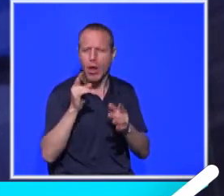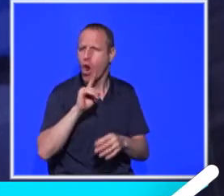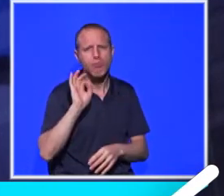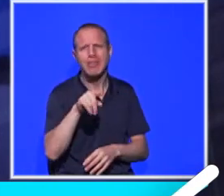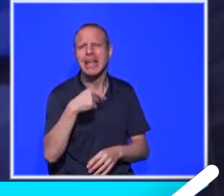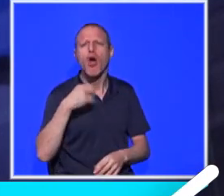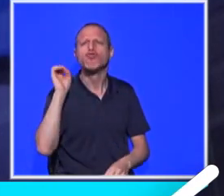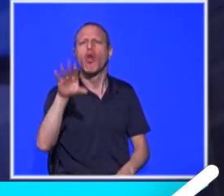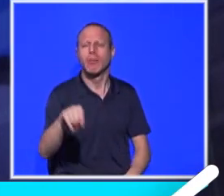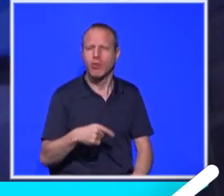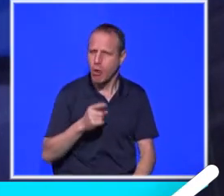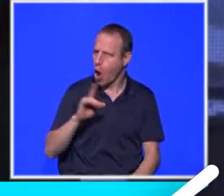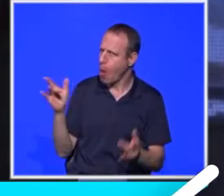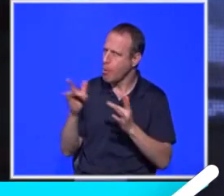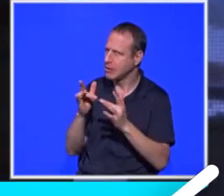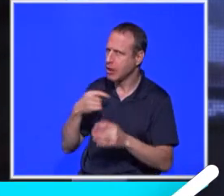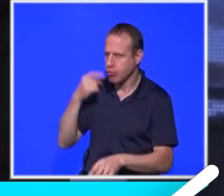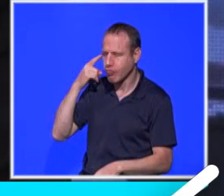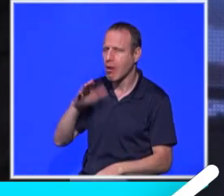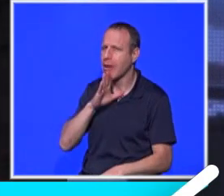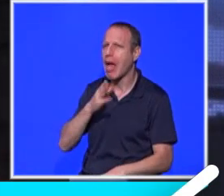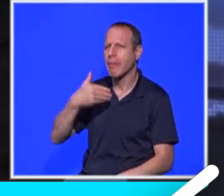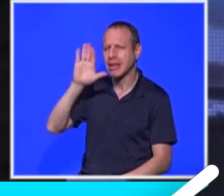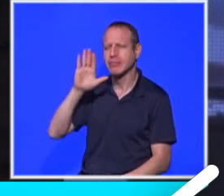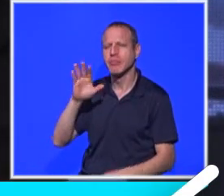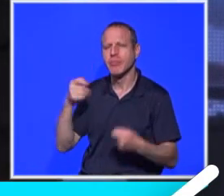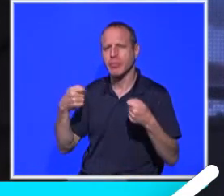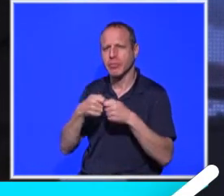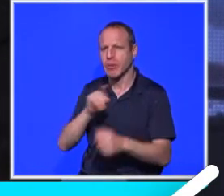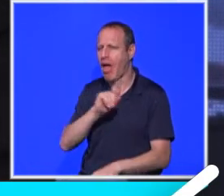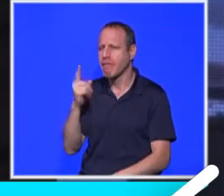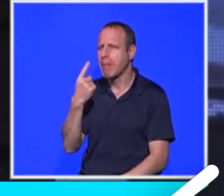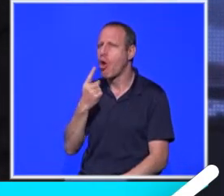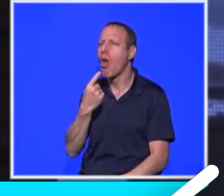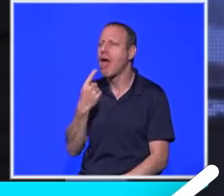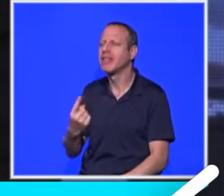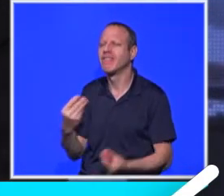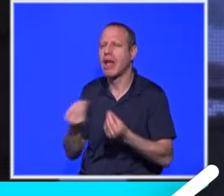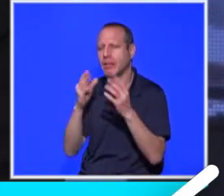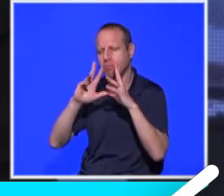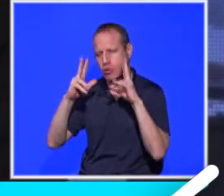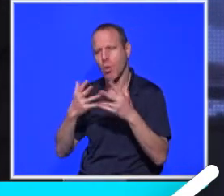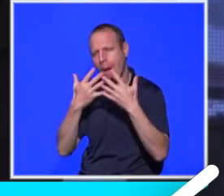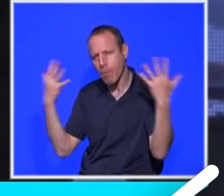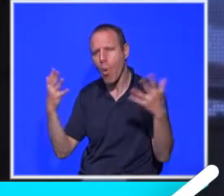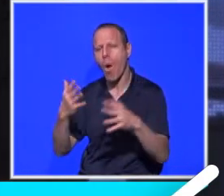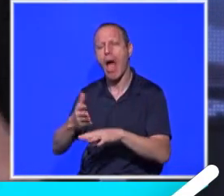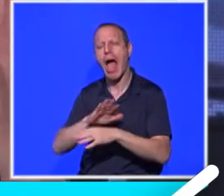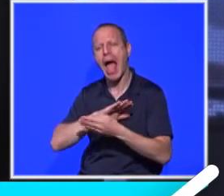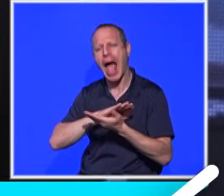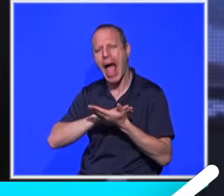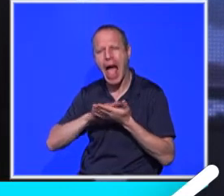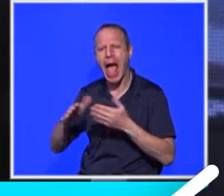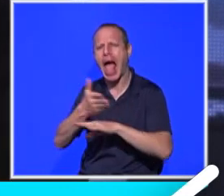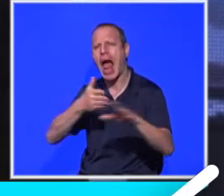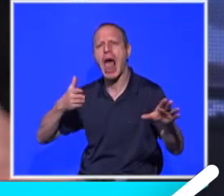אנחנו שולחים אתכם. זה לא אופוזיציה, אני חושבת שהבעיה בעיקר של המשותפת, זה אף פעם לא להגיד דברים באופן מאוד מאוד ברור, חד וחלק. וכשאתה